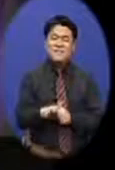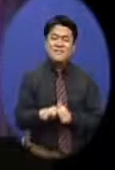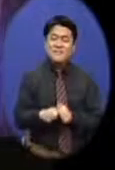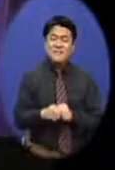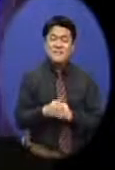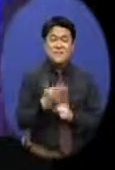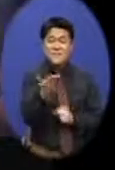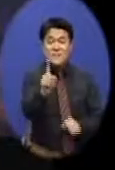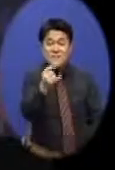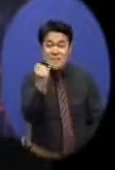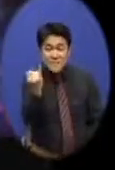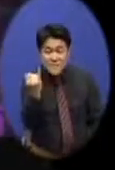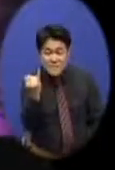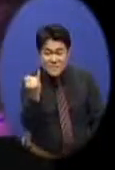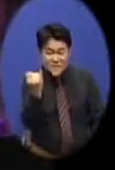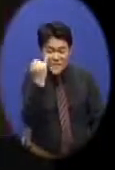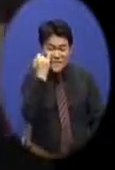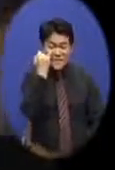눈에 넣어도